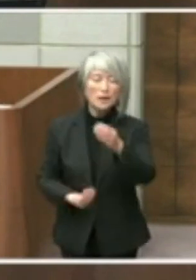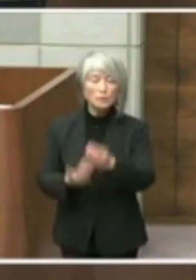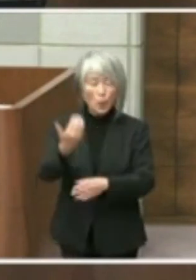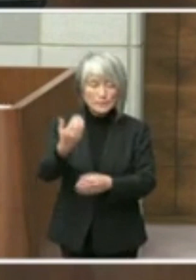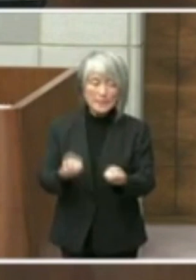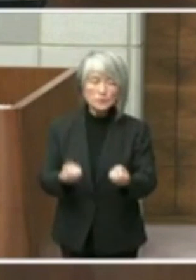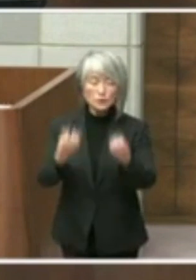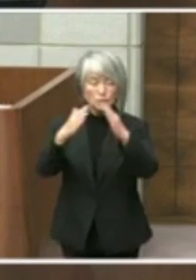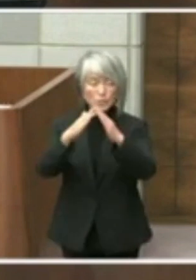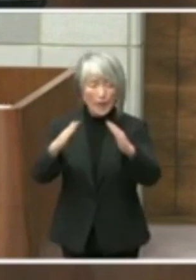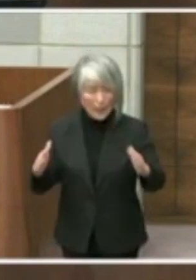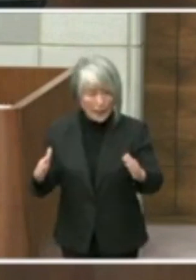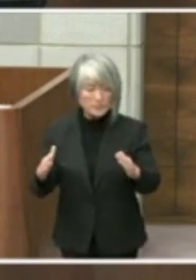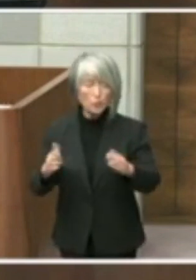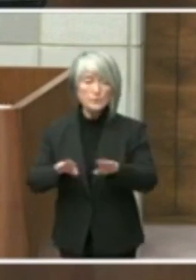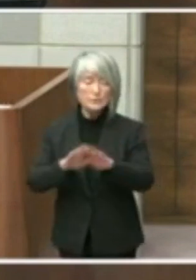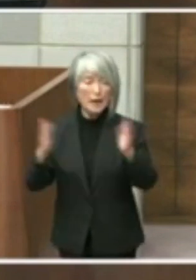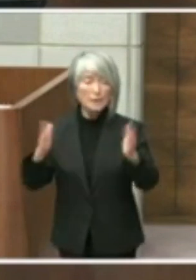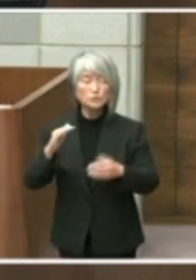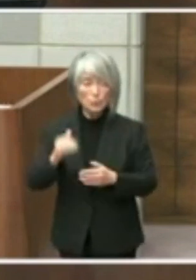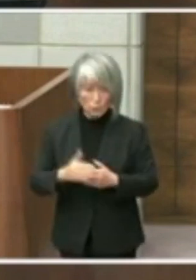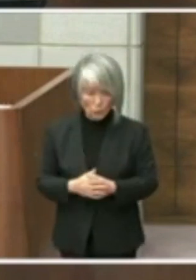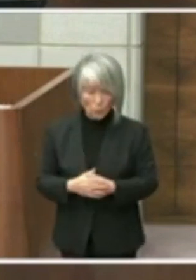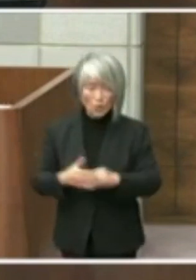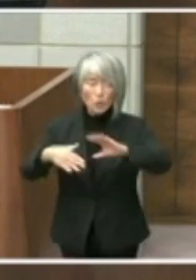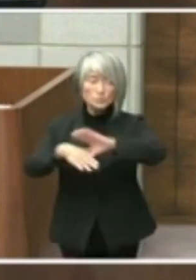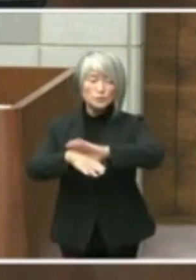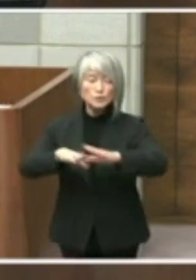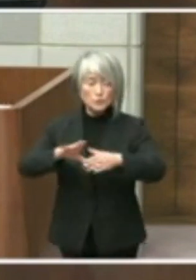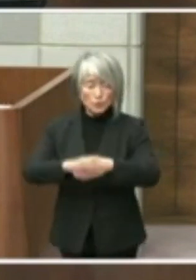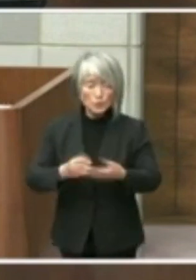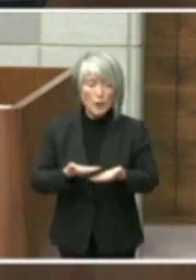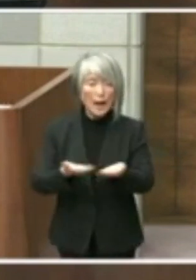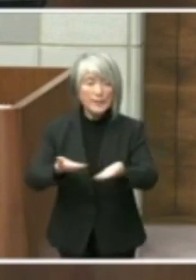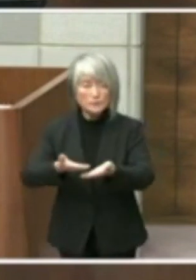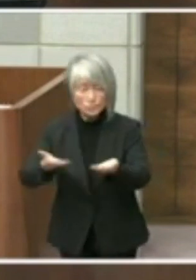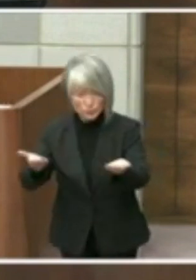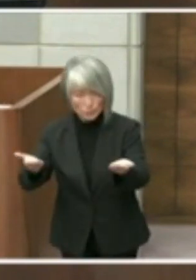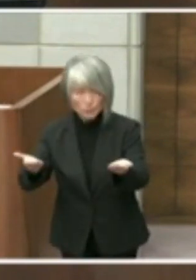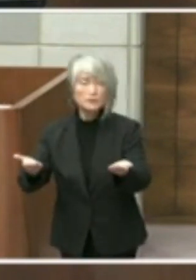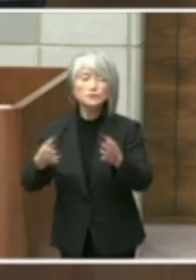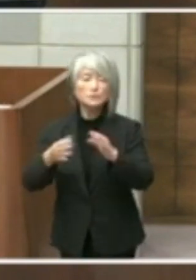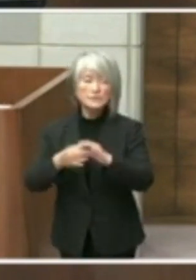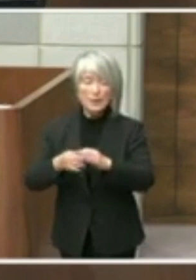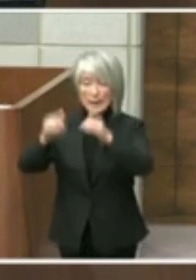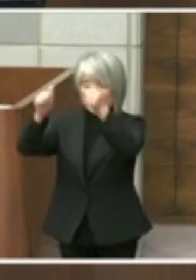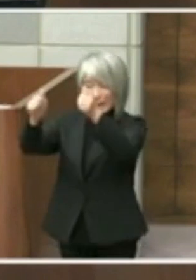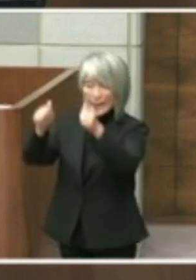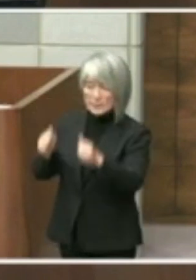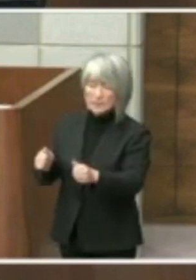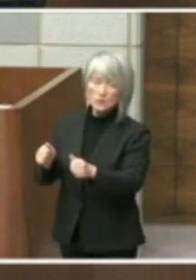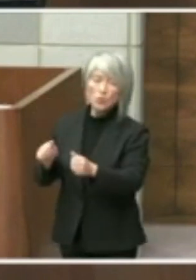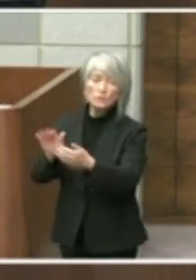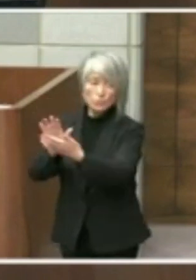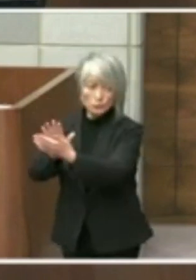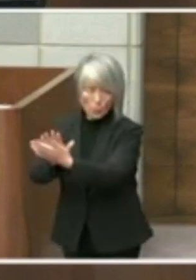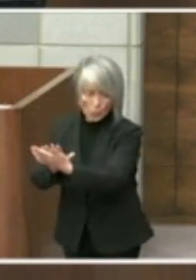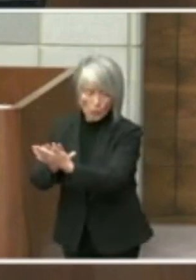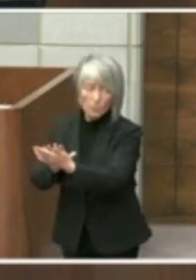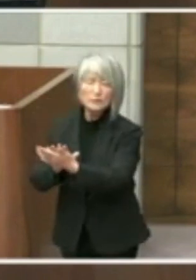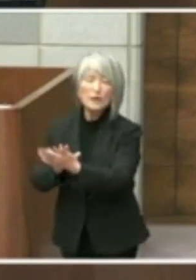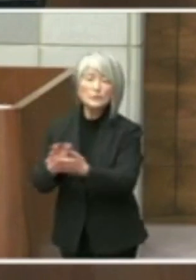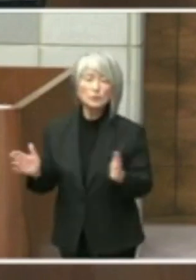ること、文書の頒布、配布でございますが、頒布や掲示をすることなどでござい